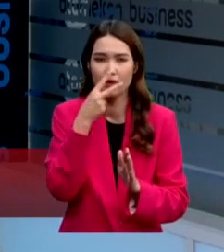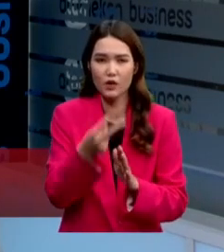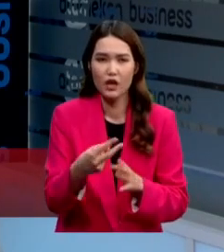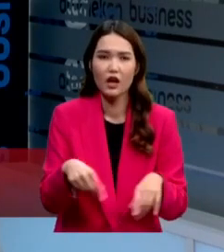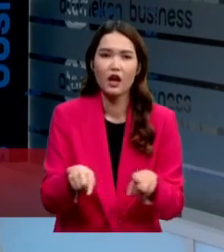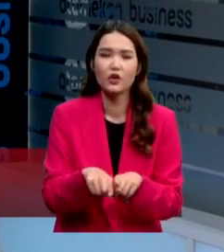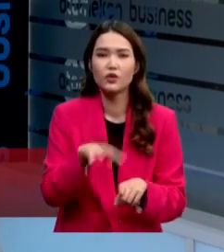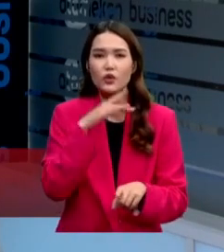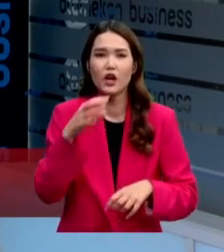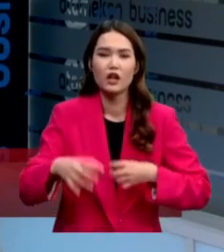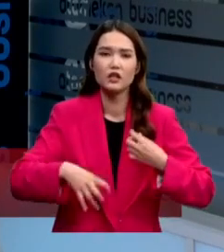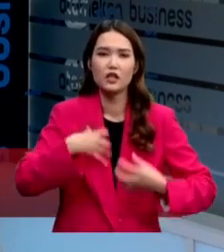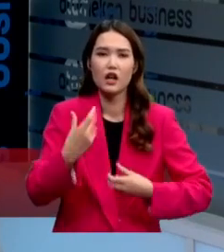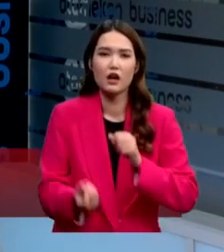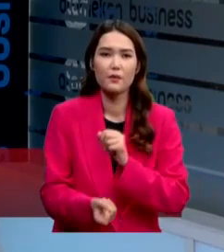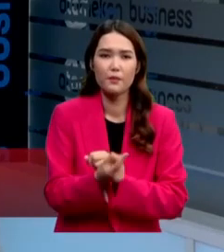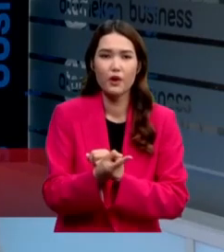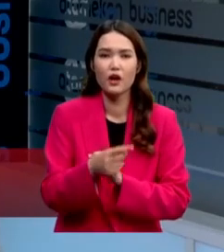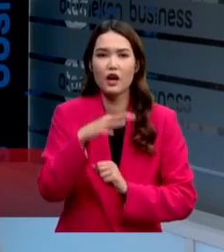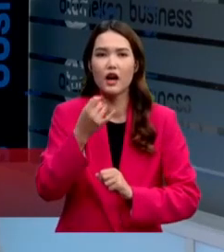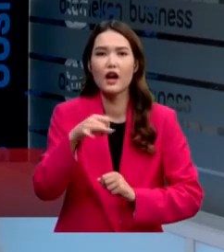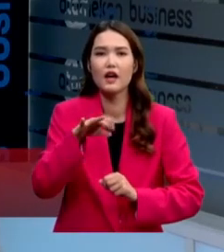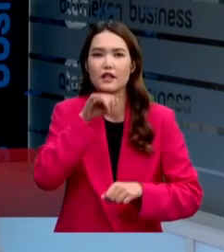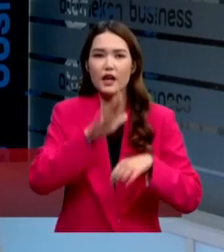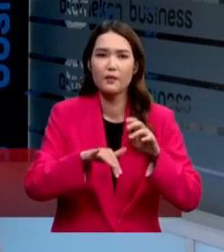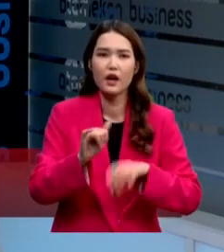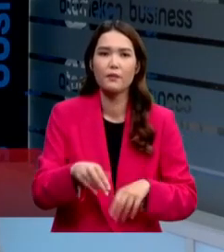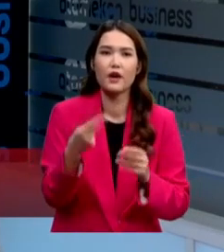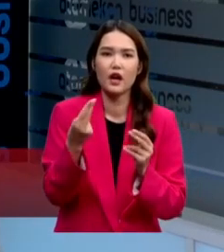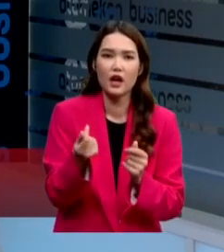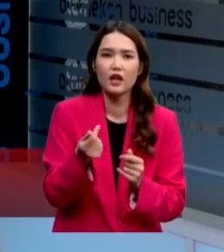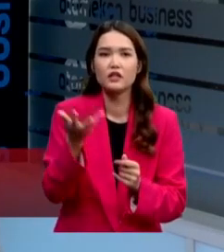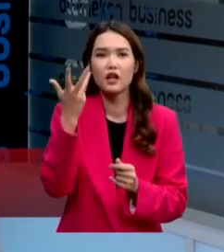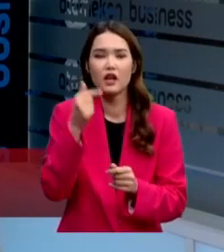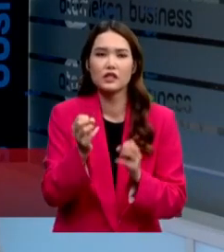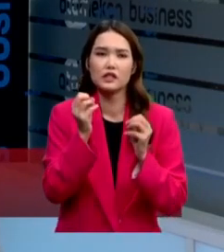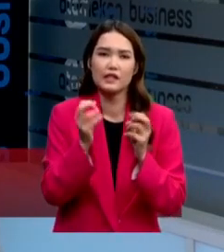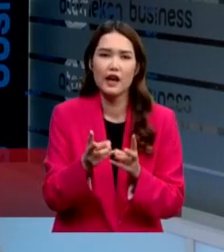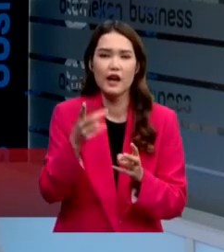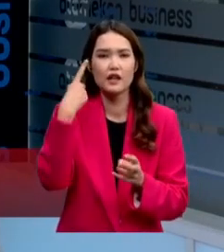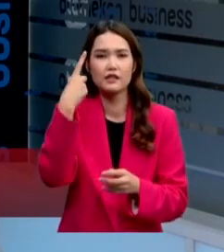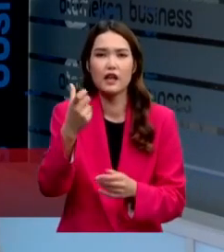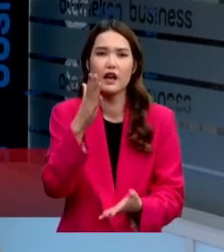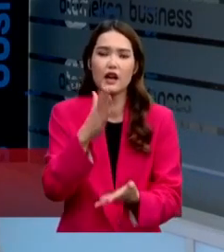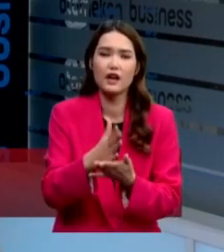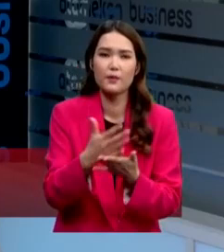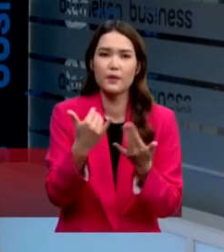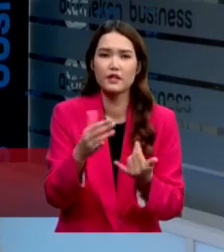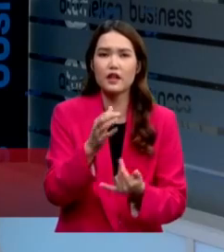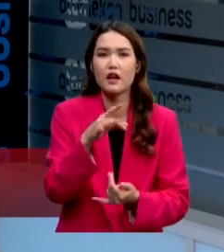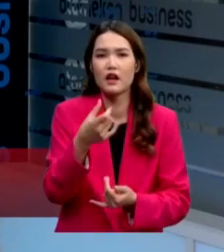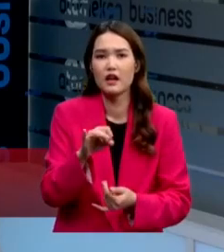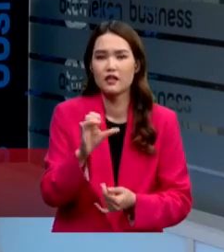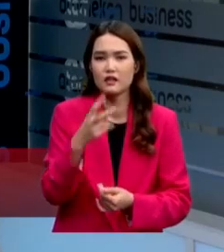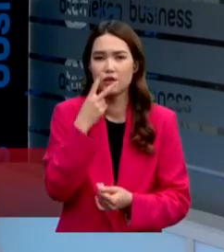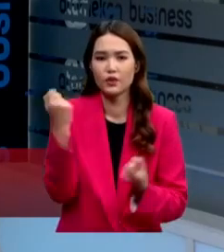бұл көпшіліктің алаңдаушылығын тудырып отыр. IT мамандар болса, ақша бар жерде қашанда қауіп болатынын ескертеді. Әріптесім Арай Сүгірбай